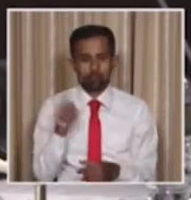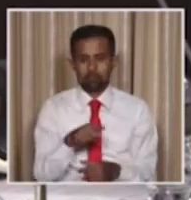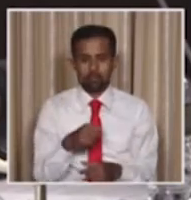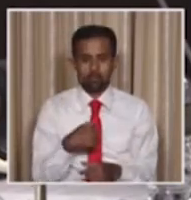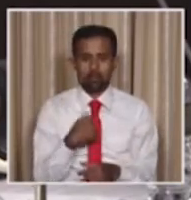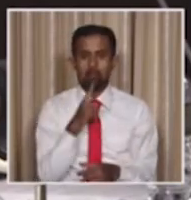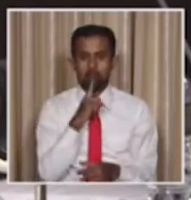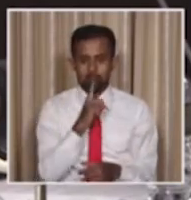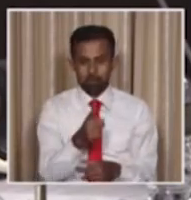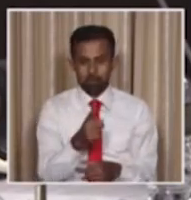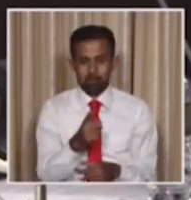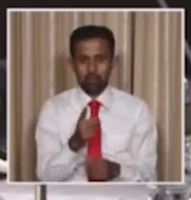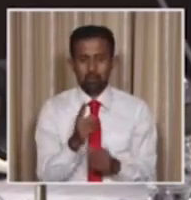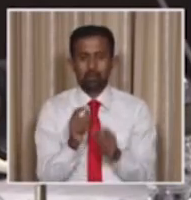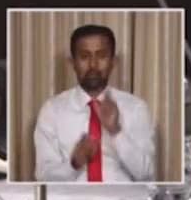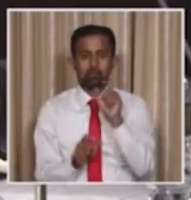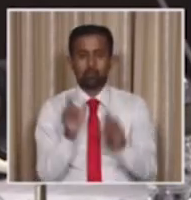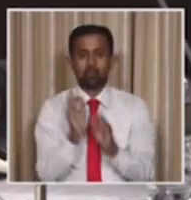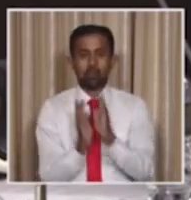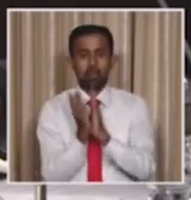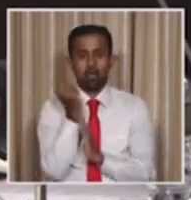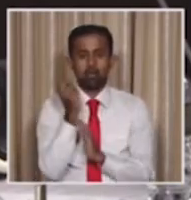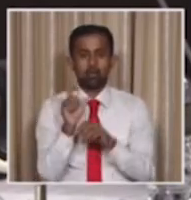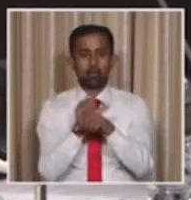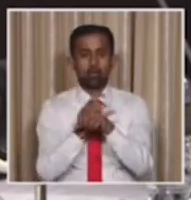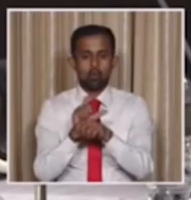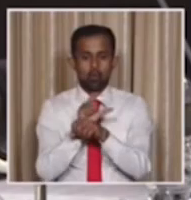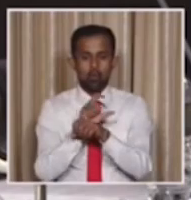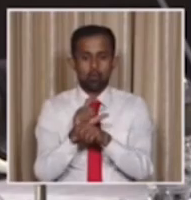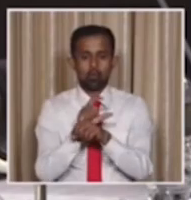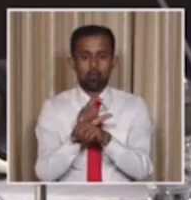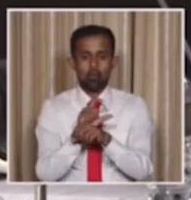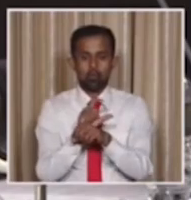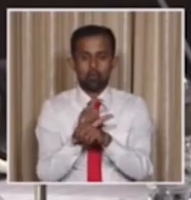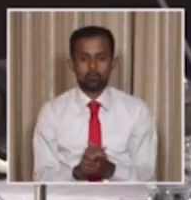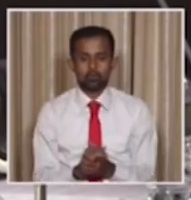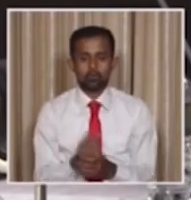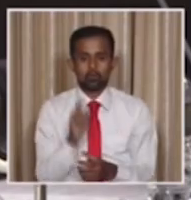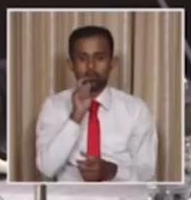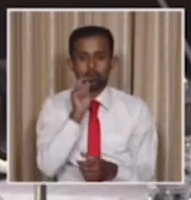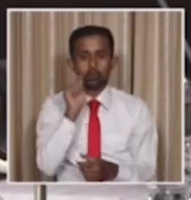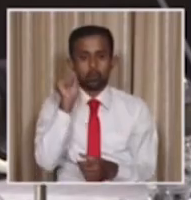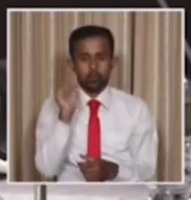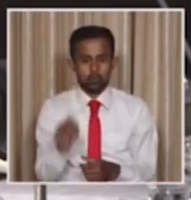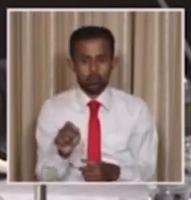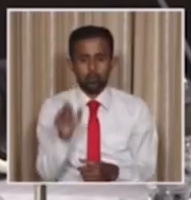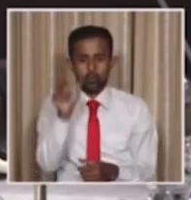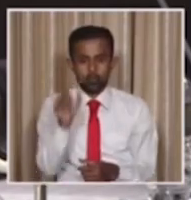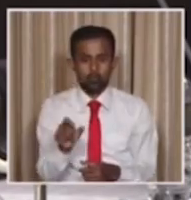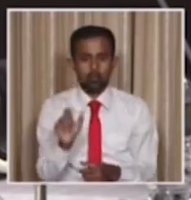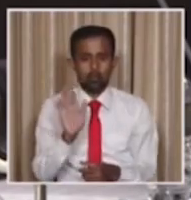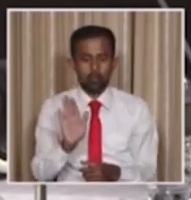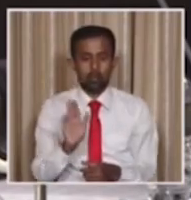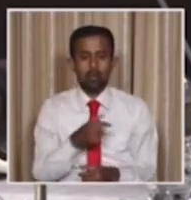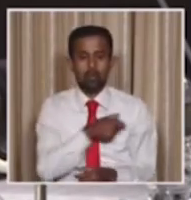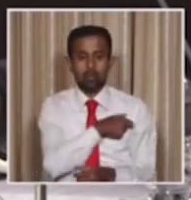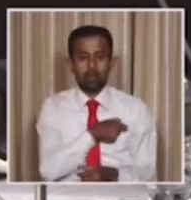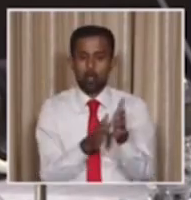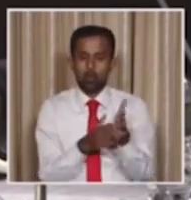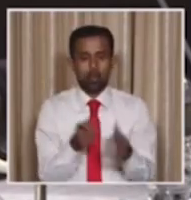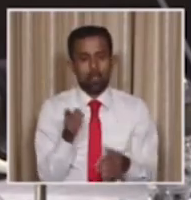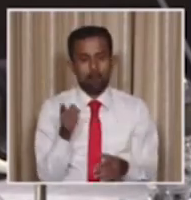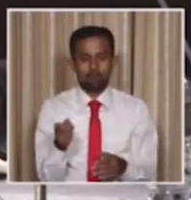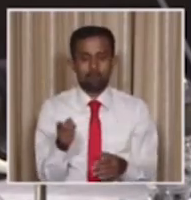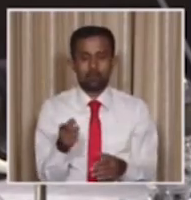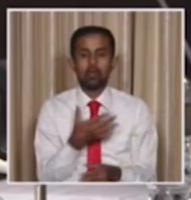ஒருவருடைய தலைமையிலே இருந்தாலும் கூட அந்த அரசாங்கத்தினுடைய அழுத்தங்கள் காரணமாக அப்பட்டமான 100% பொய்யான ஒரு